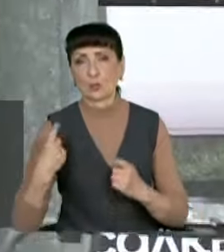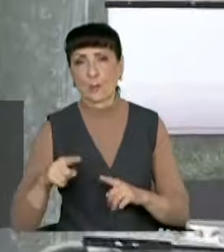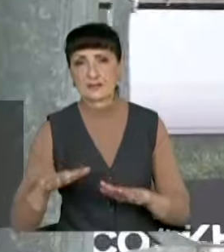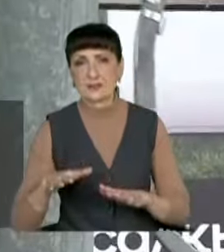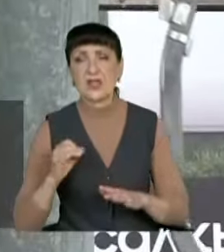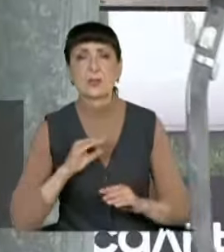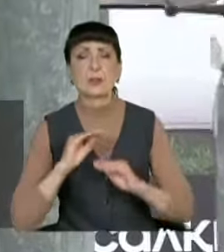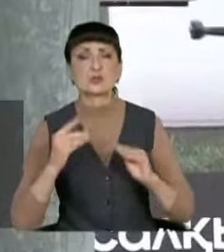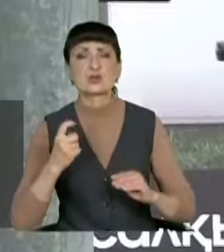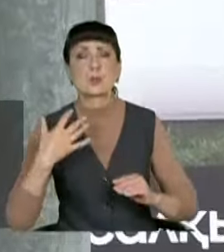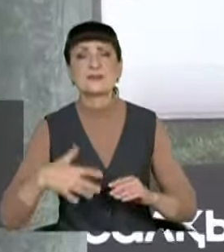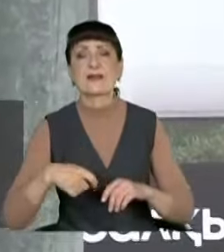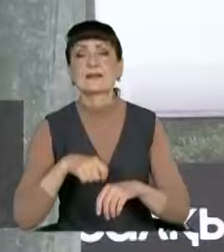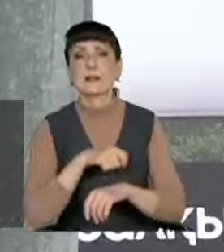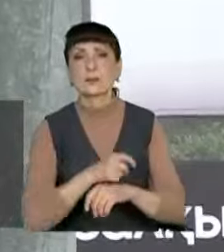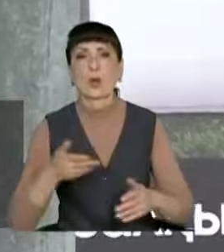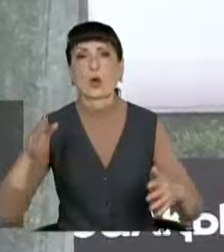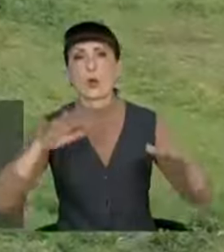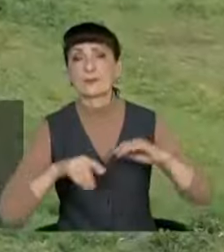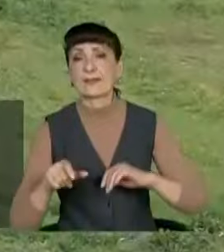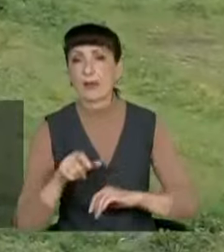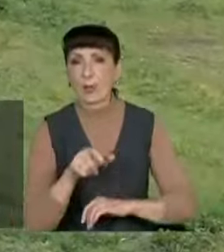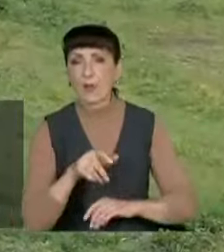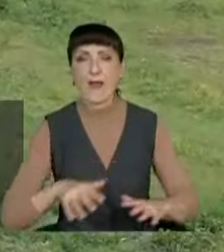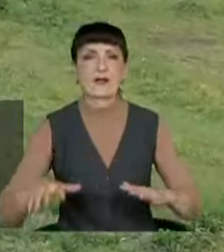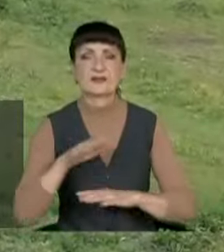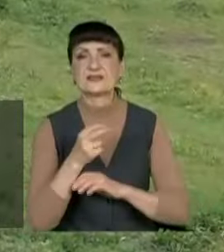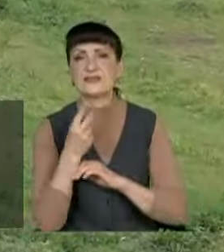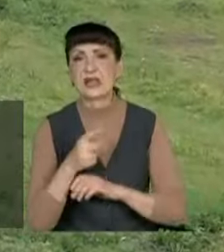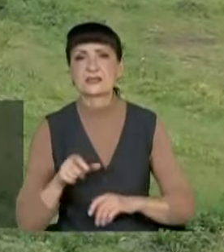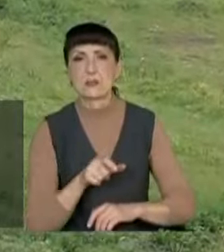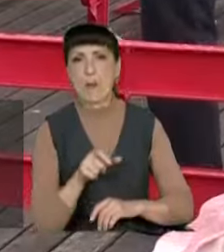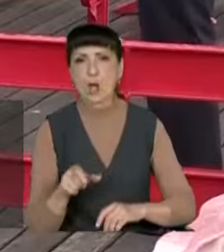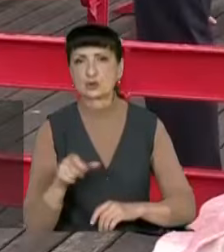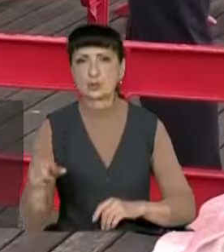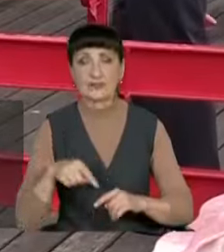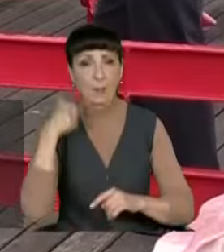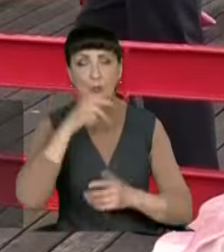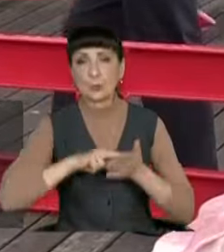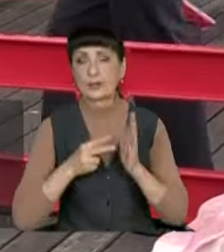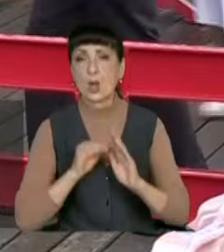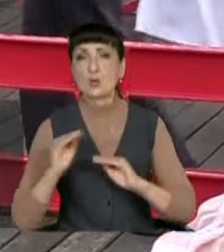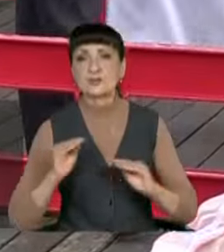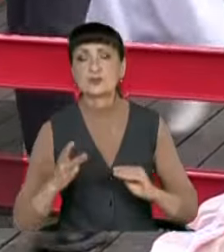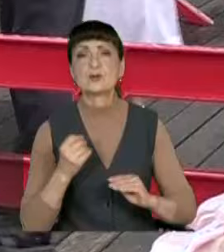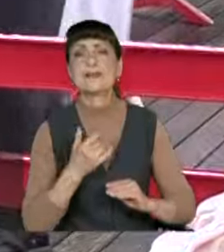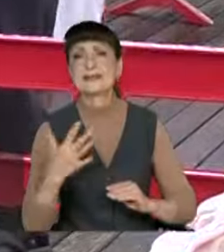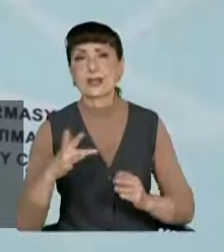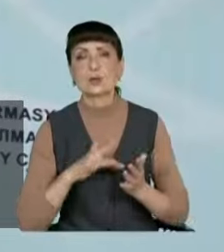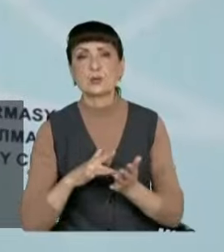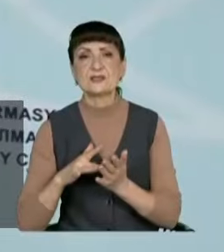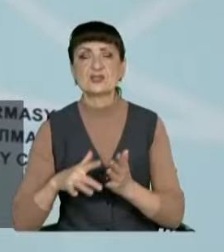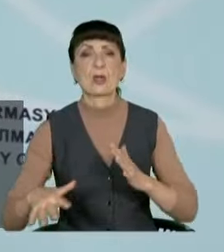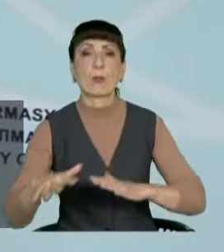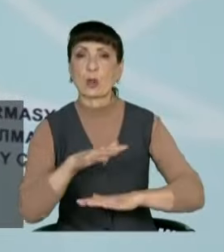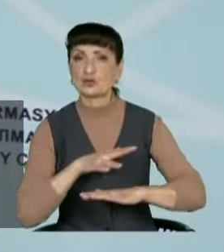благоустроено 150 километров горных дорог, которые охватывают 12 маршрутов. В этом году планируется установить еще несколько туристических